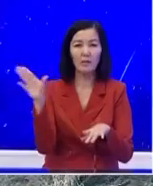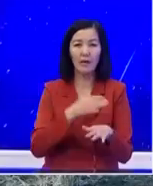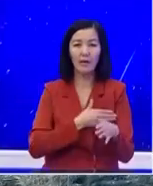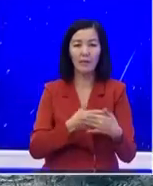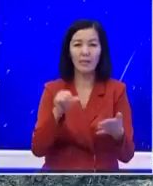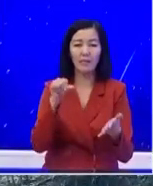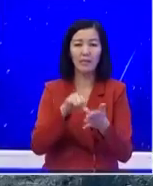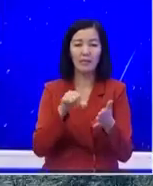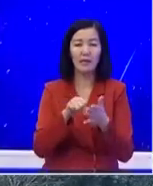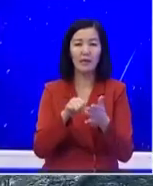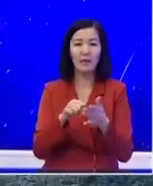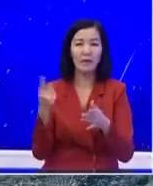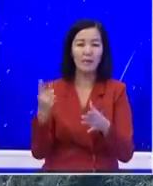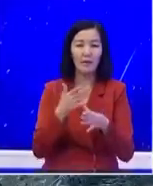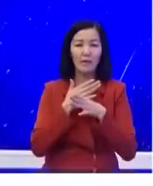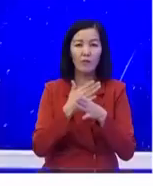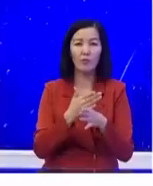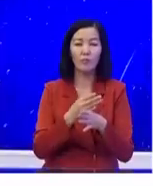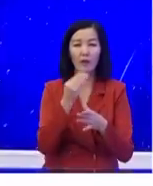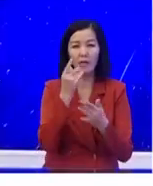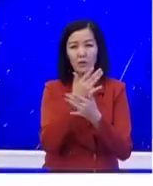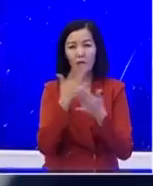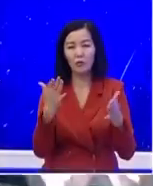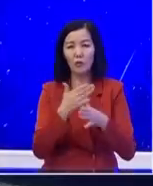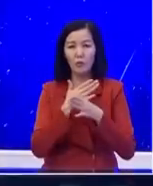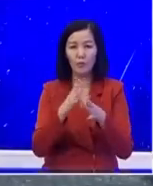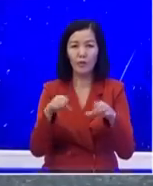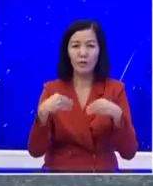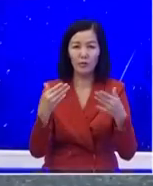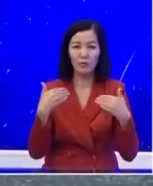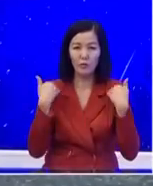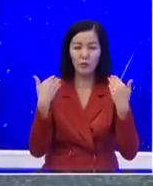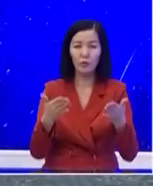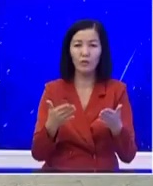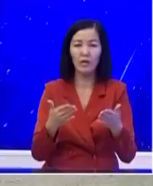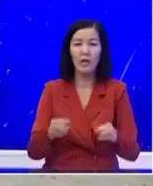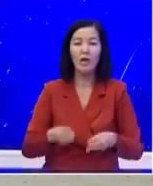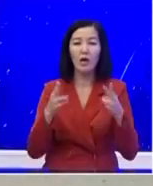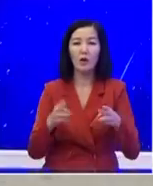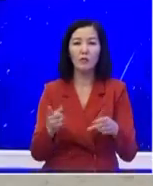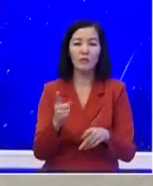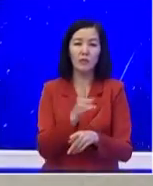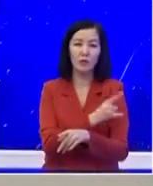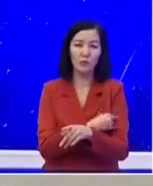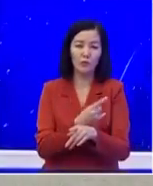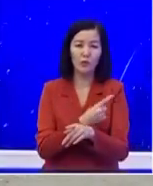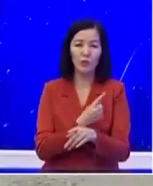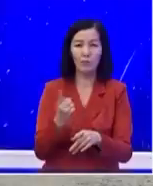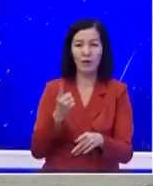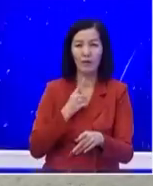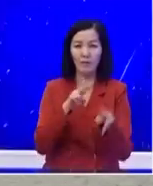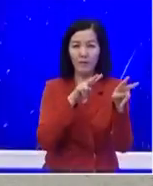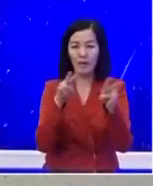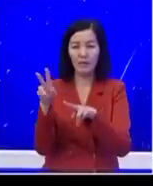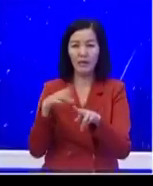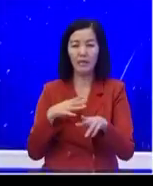қалмады. Бірі алғашқы жәрдемін, бірі азығын, бірі көмегін көпке ұсынды. Ендігісі қауіпсіздігін күзетіп, жанынан табыла білді. Төтенше